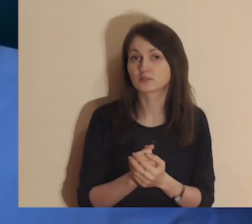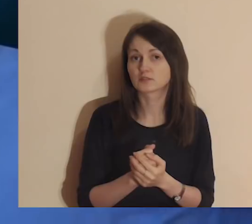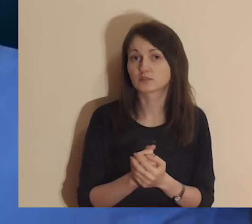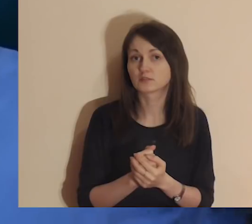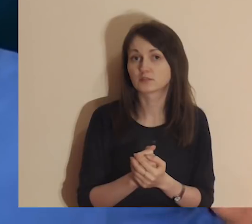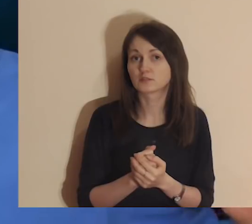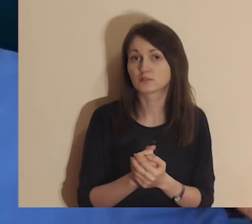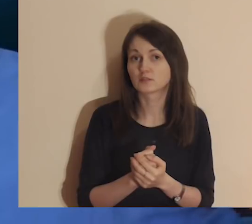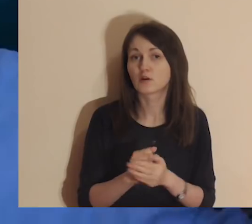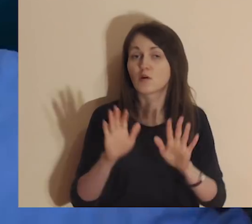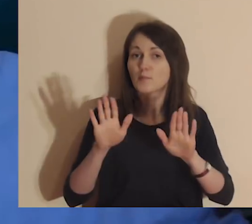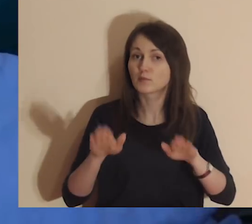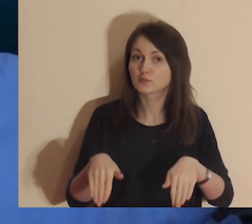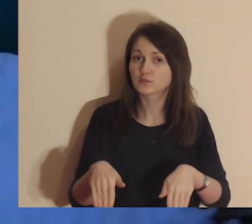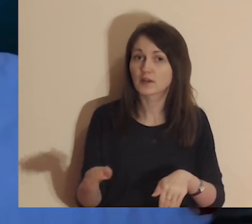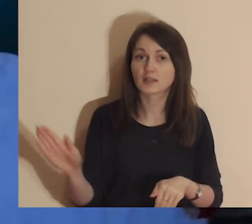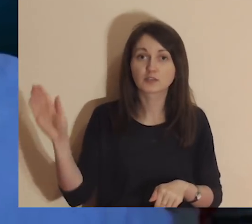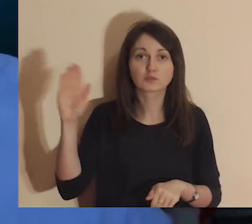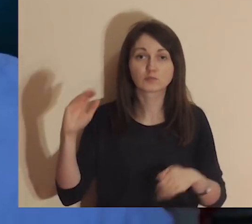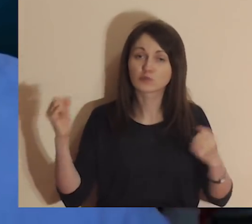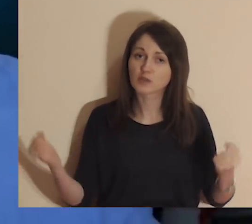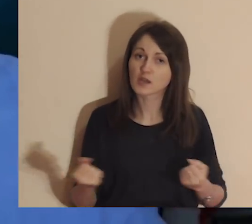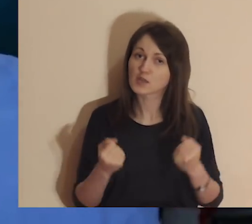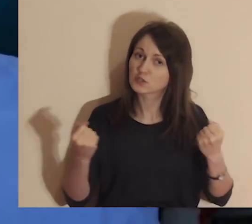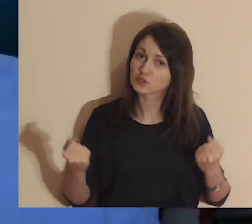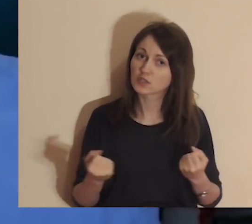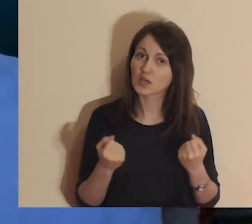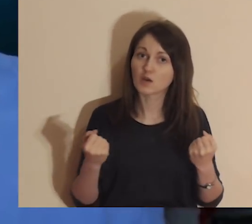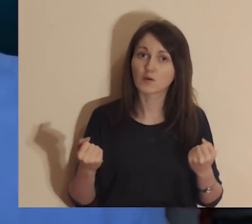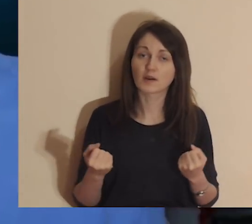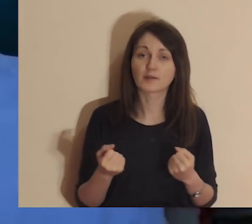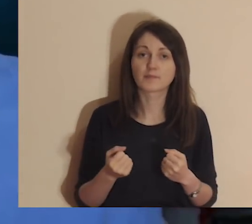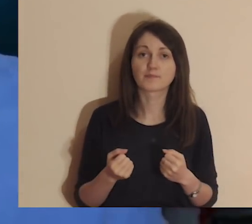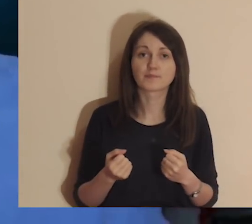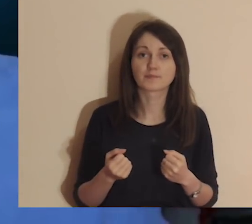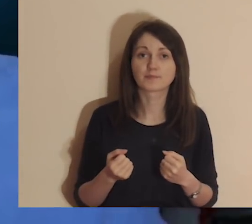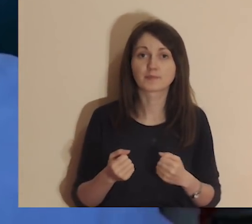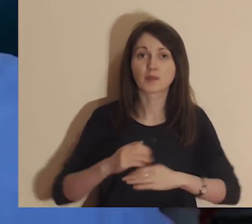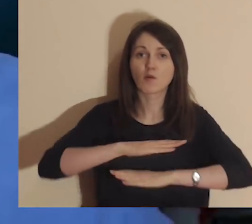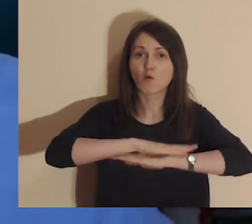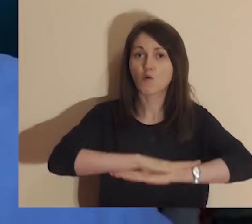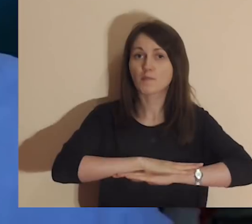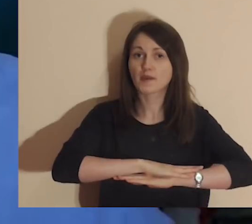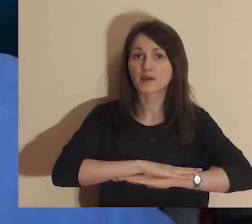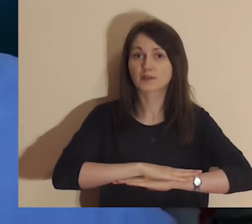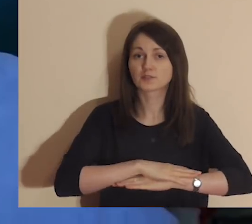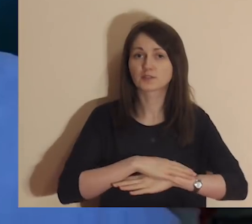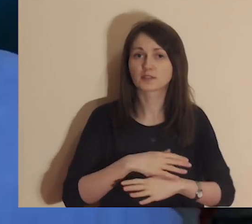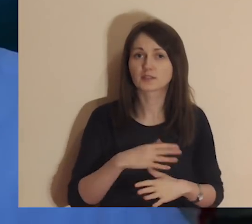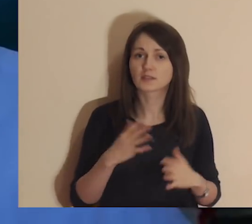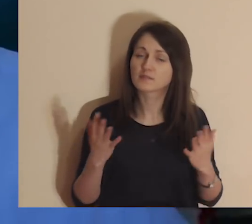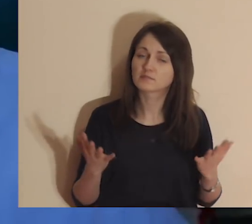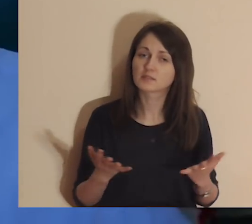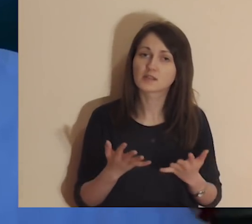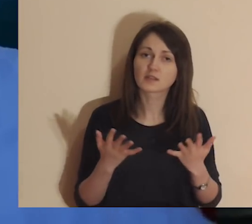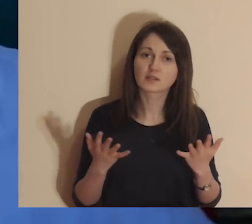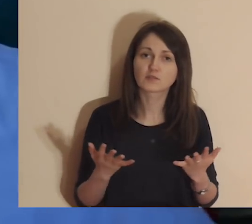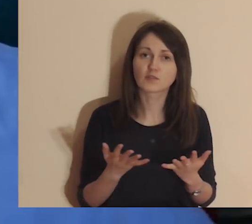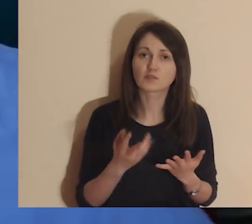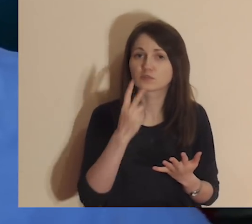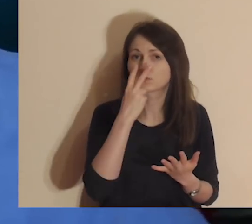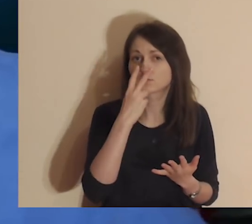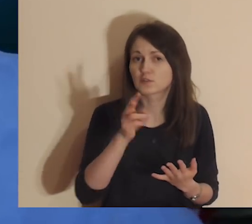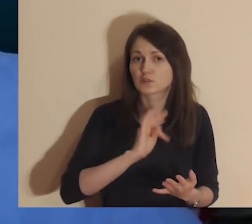delikatnie, czy stanowczo w moim życiu działa. Czyli dopuszczać Boże działanie bazujące na delikatności, wrażliwości i takim